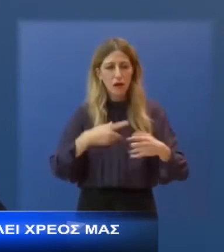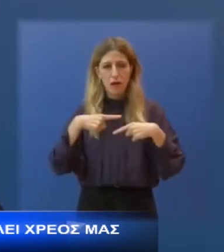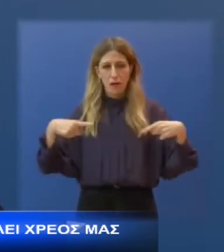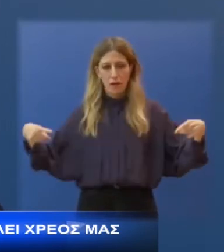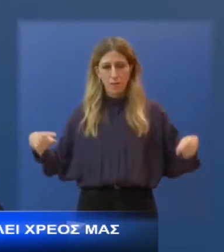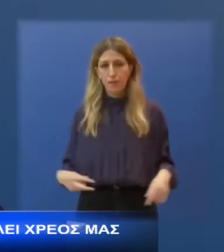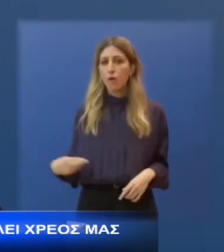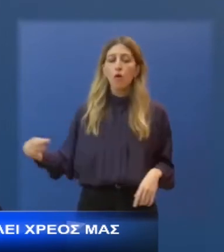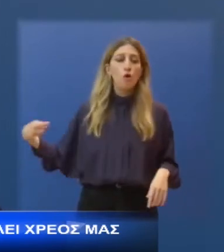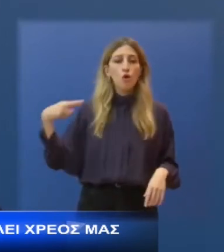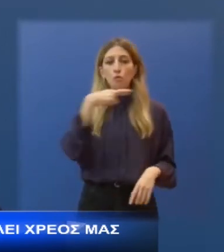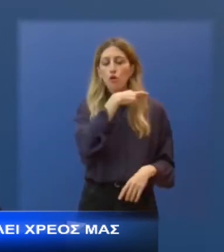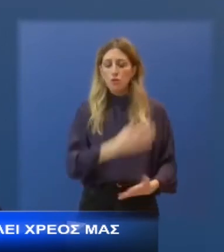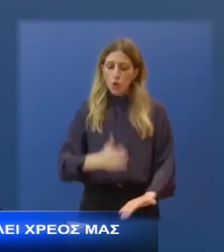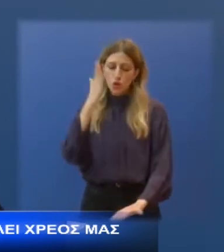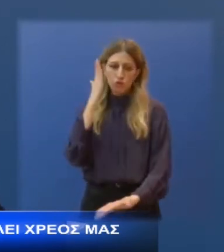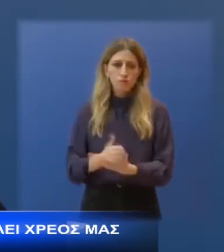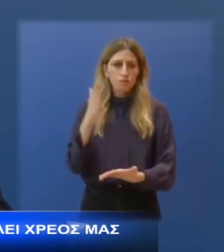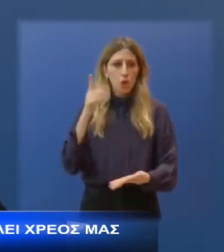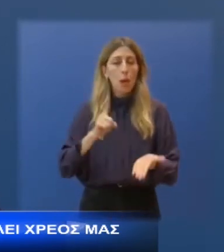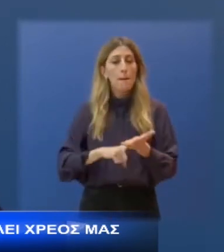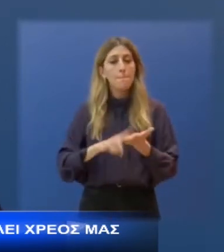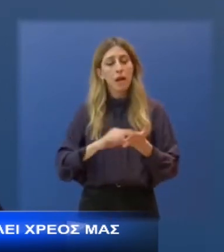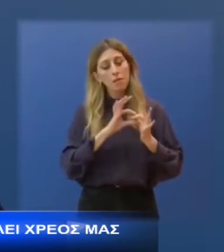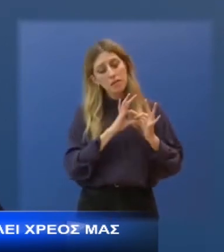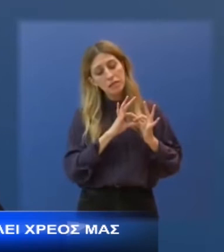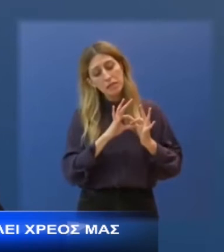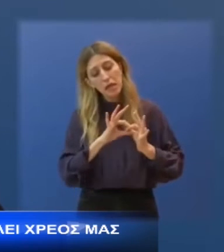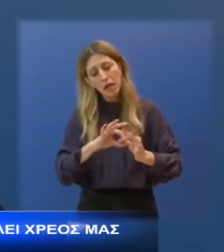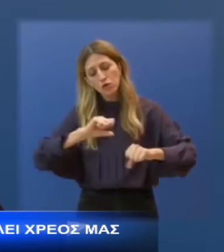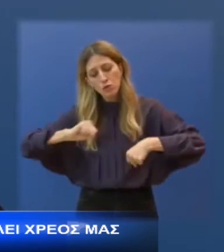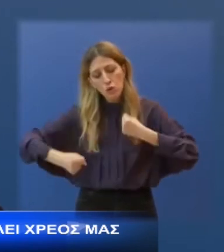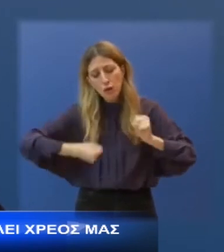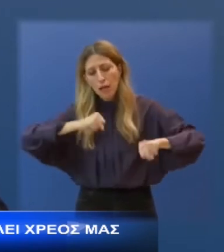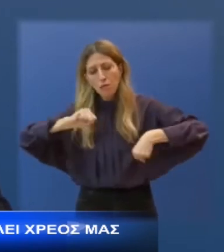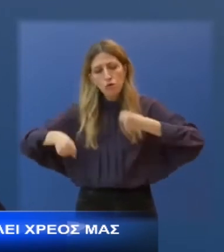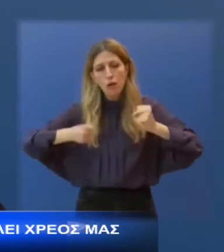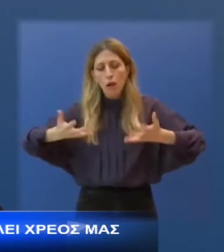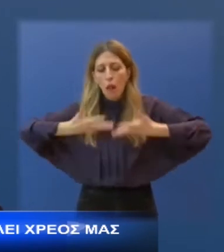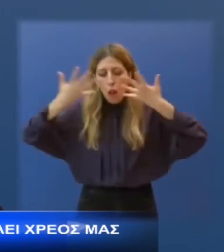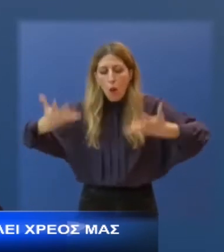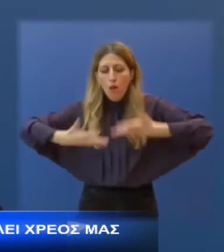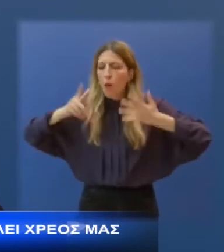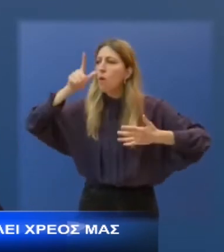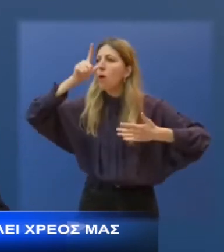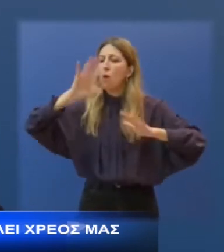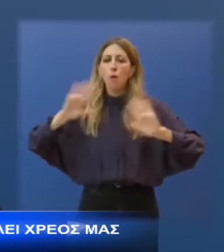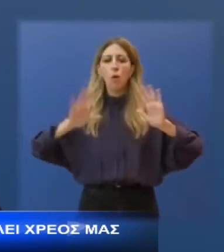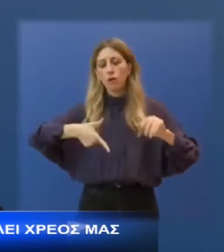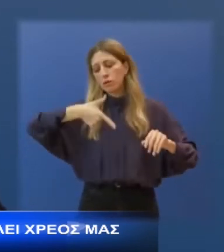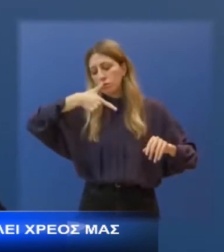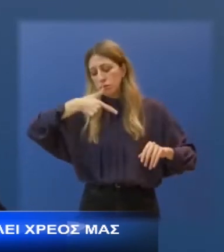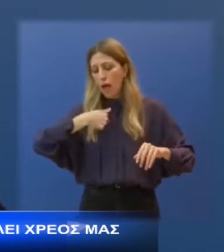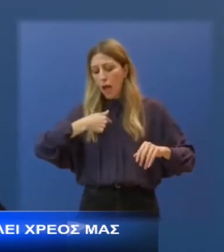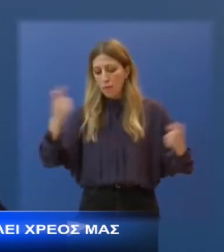βούληση του Πρωθυπουργού είναι να συνεχίσουμε την έμπρακτη προσπάθεια, χωρίς βαρύγδουπες εξαγγελίες, και να οδηγηθούμε σε ακόμα